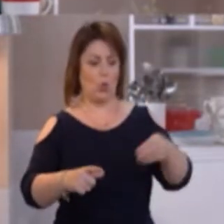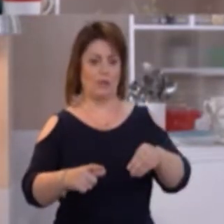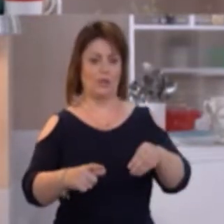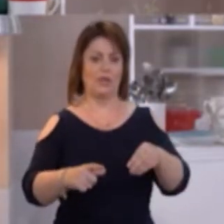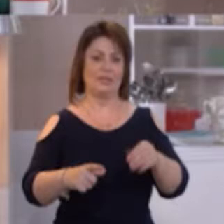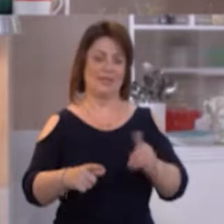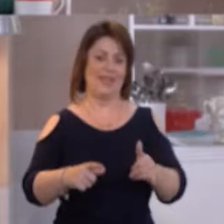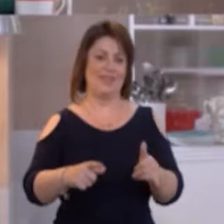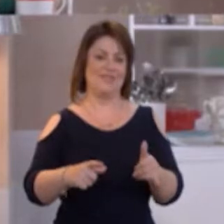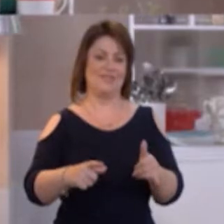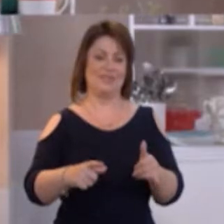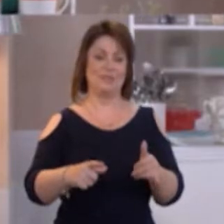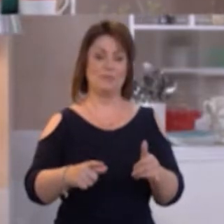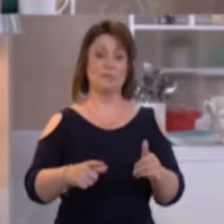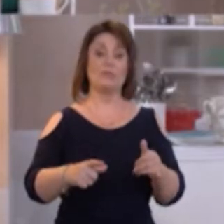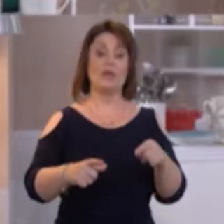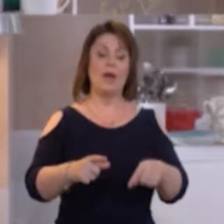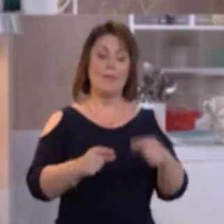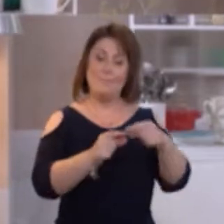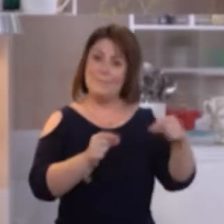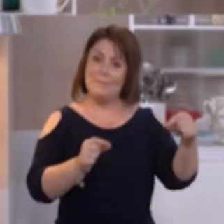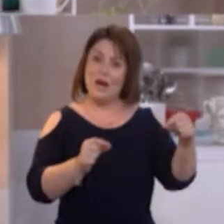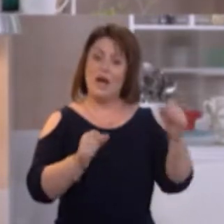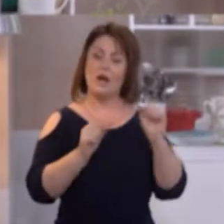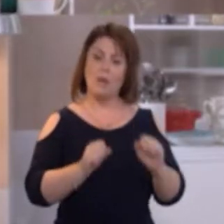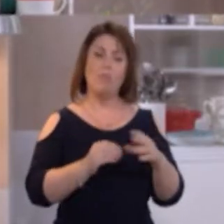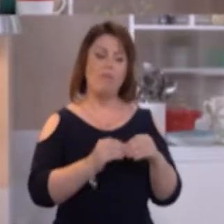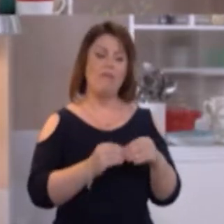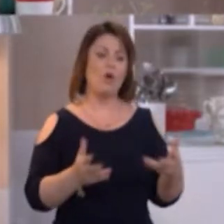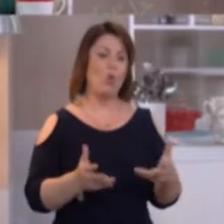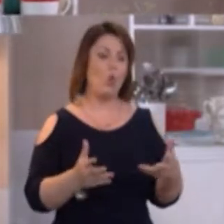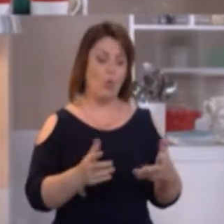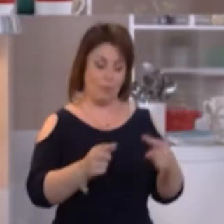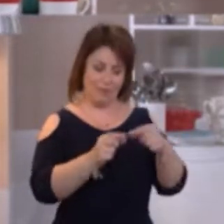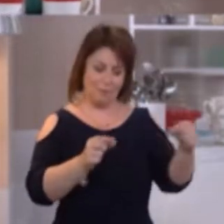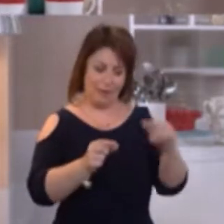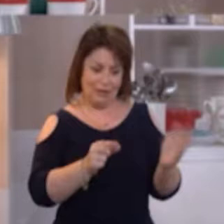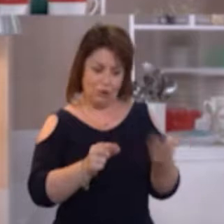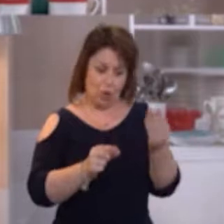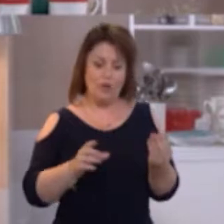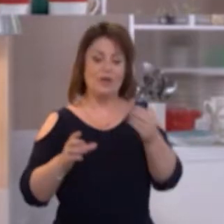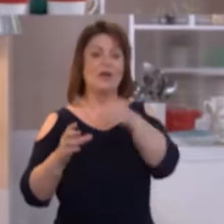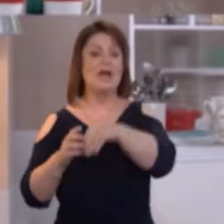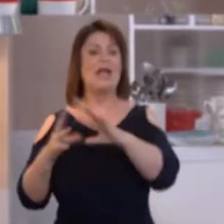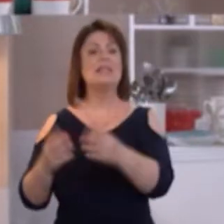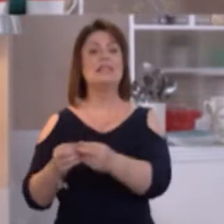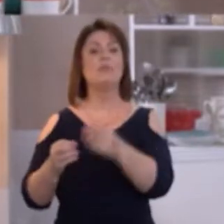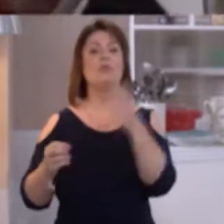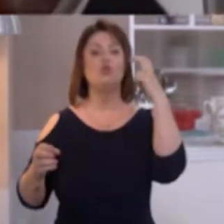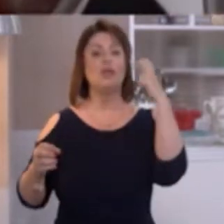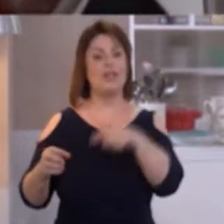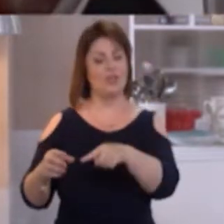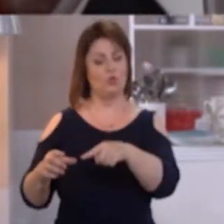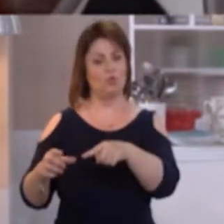tuo dito. E la bacca, possiamo anche fare questo lavoro. La tagliamo e la mettiamo insieme alle ciliegie,